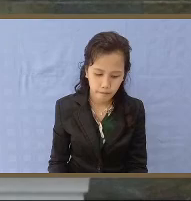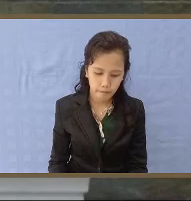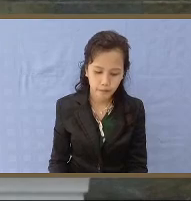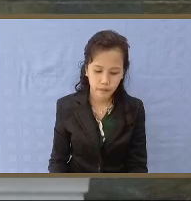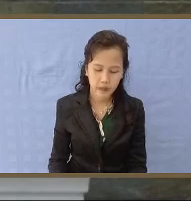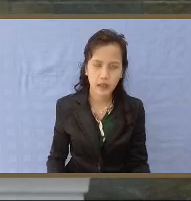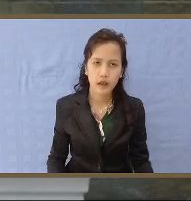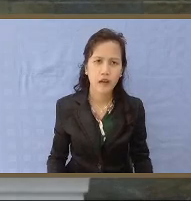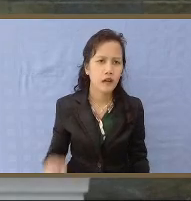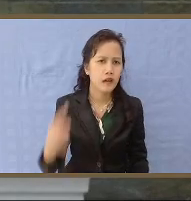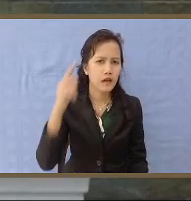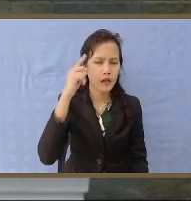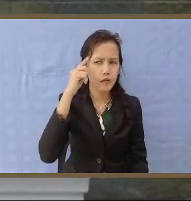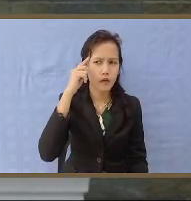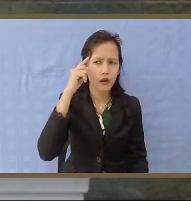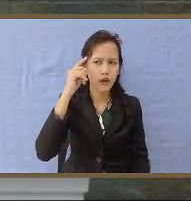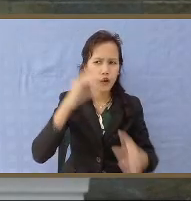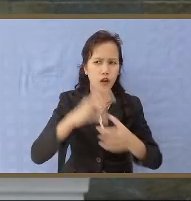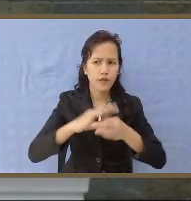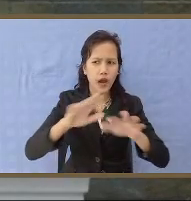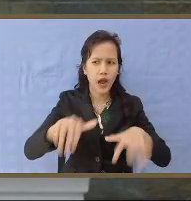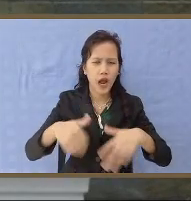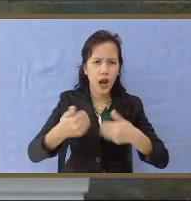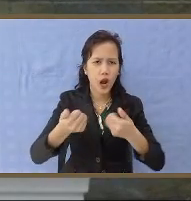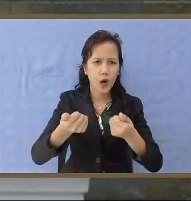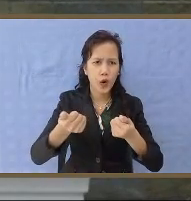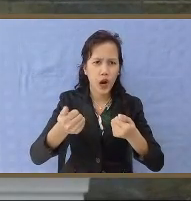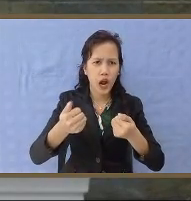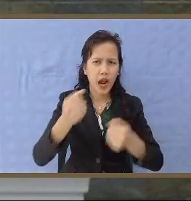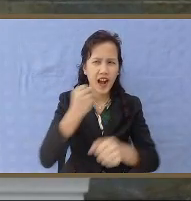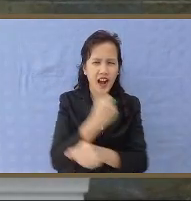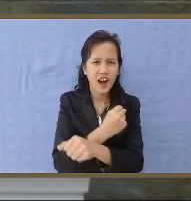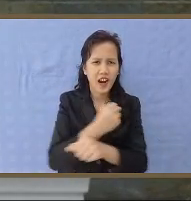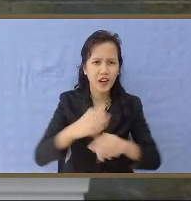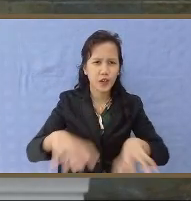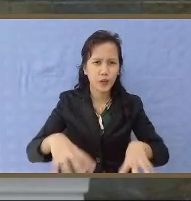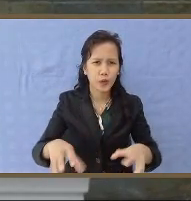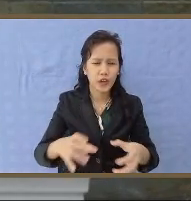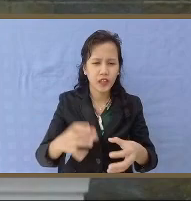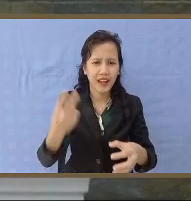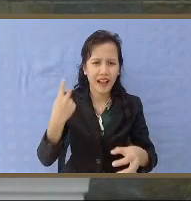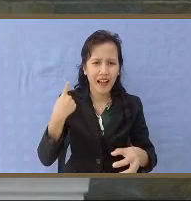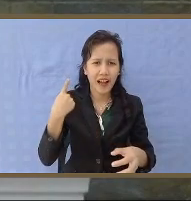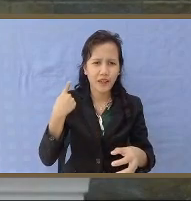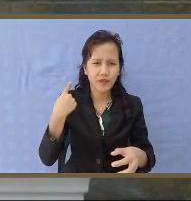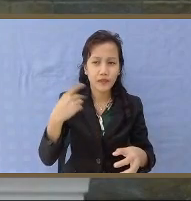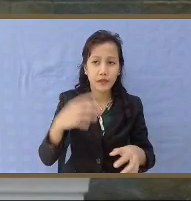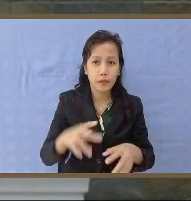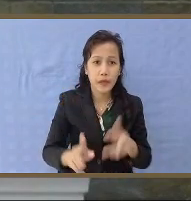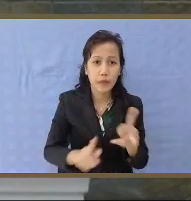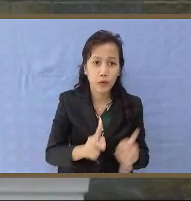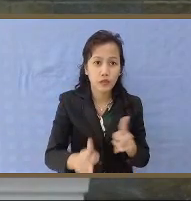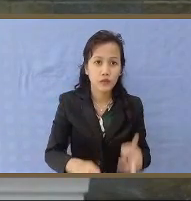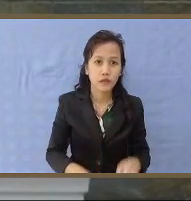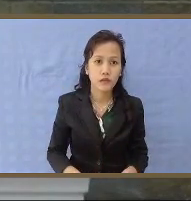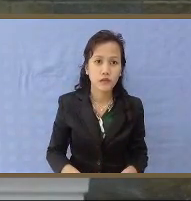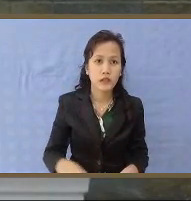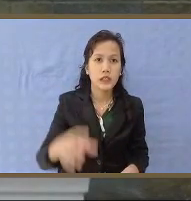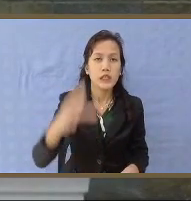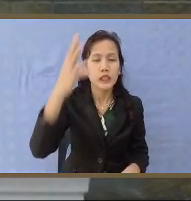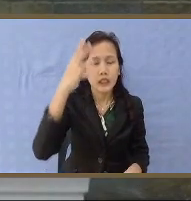Imagine that kung anong klaseng pagsisikap meron po ang tao. Late na matulog, maagang